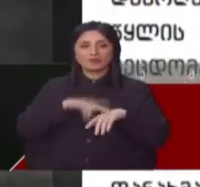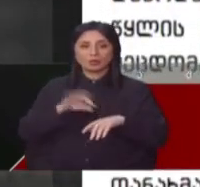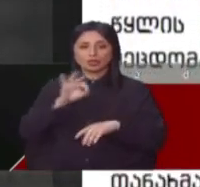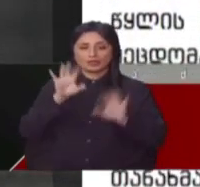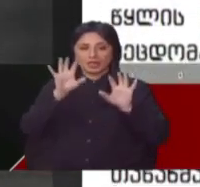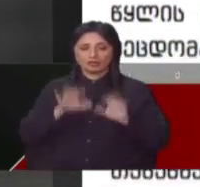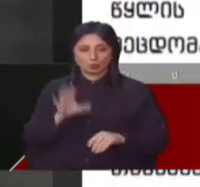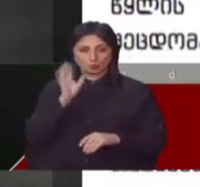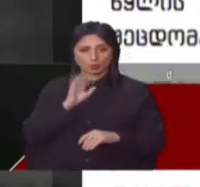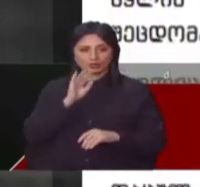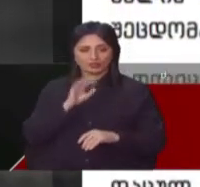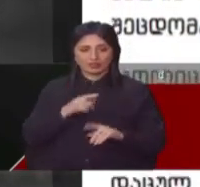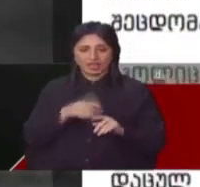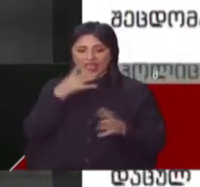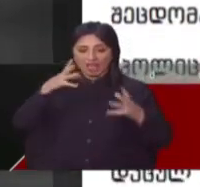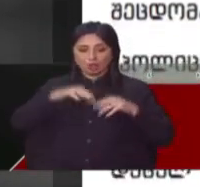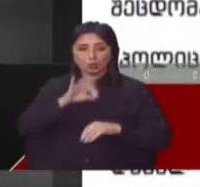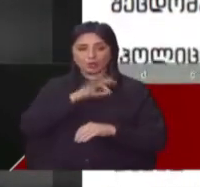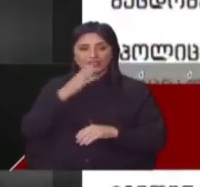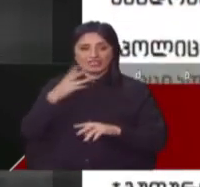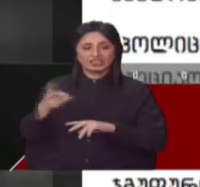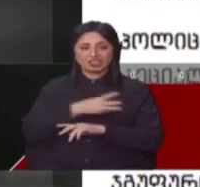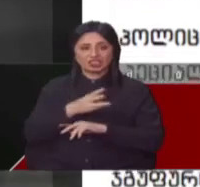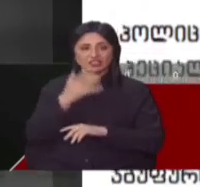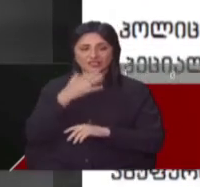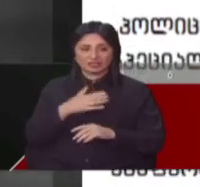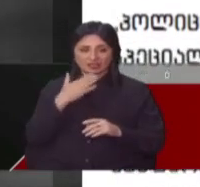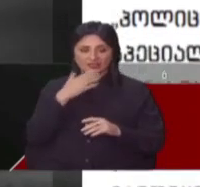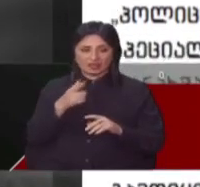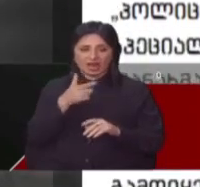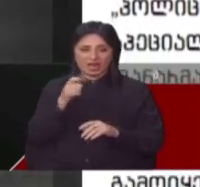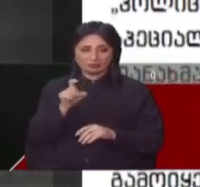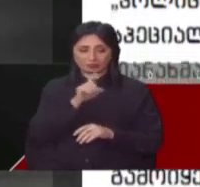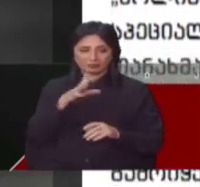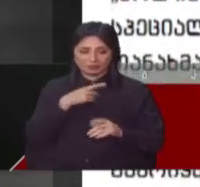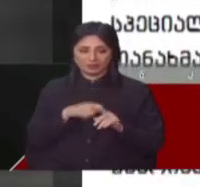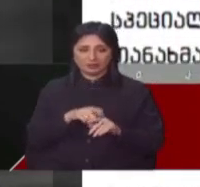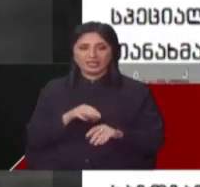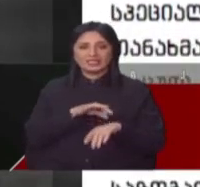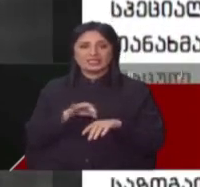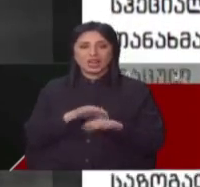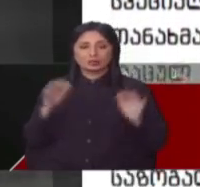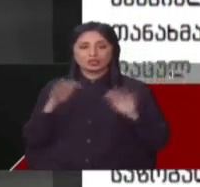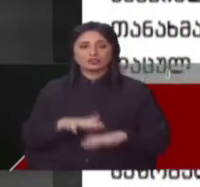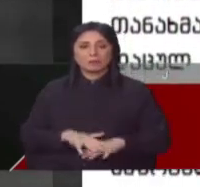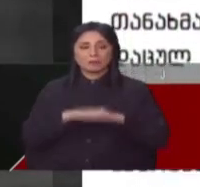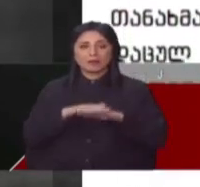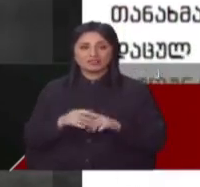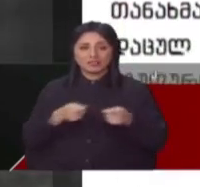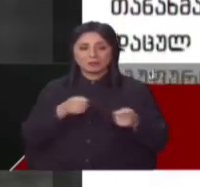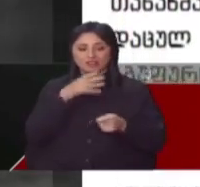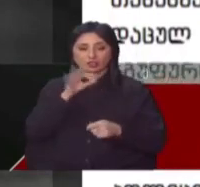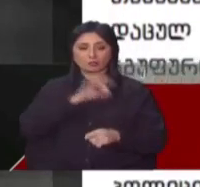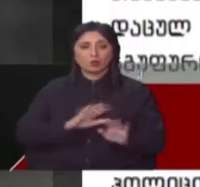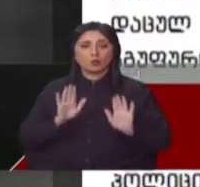șesa, hepkanoni, rodesat, etrulat, gamoi, renesc, liščauli, dați tem sa deni airi, și dacă s-a cumpărat ministrul zala, dobriu, și crebe manifestații, smart, vistros,